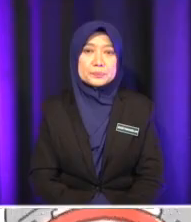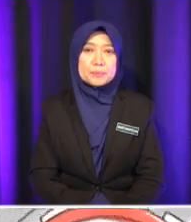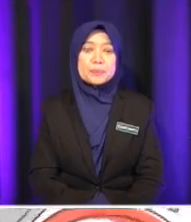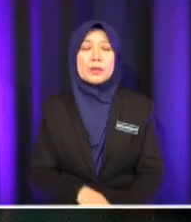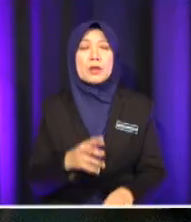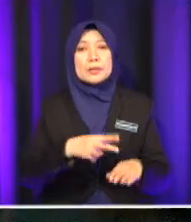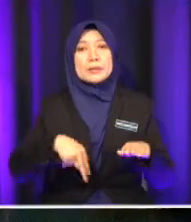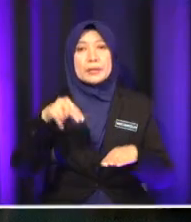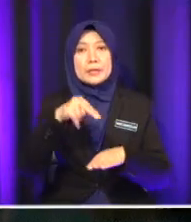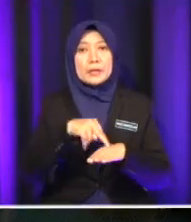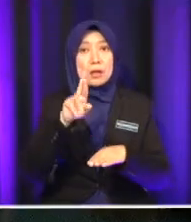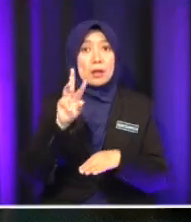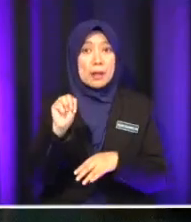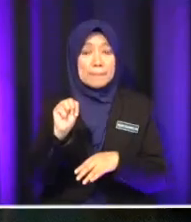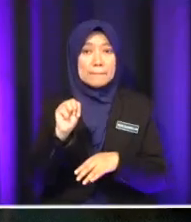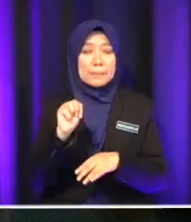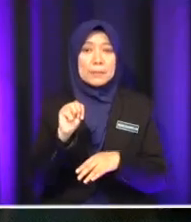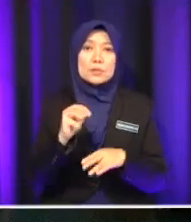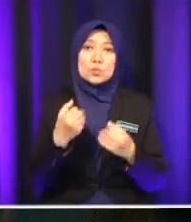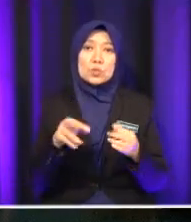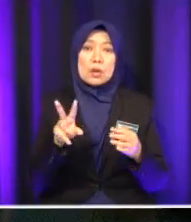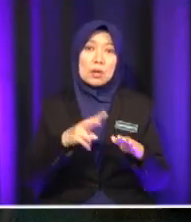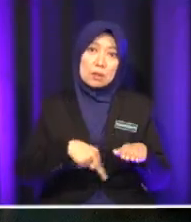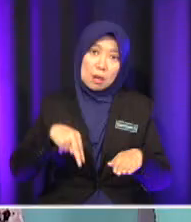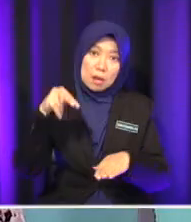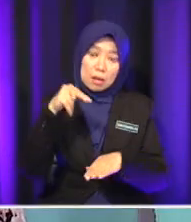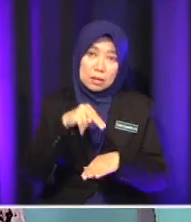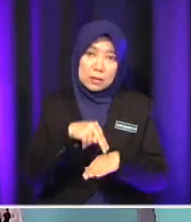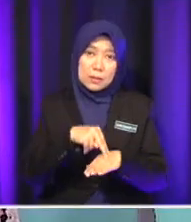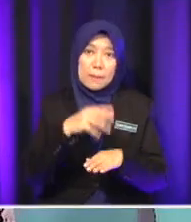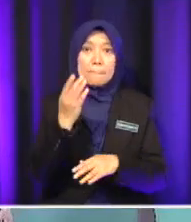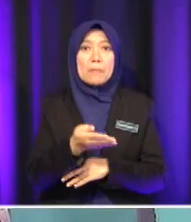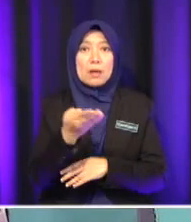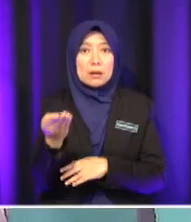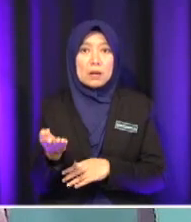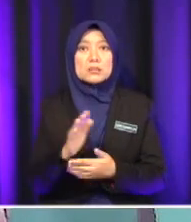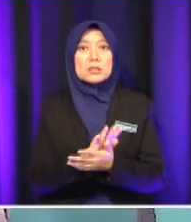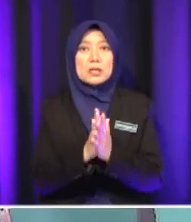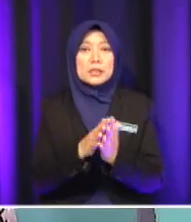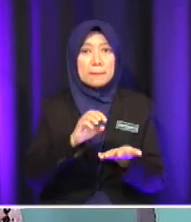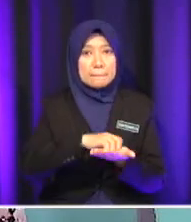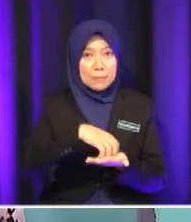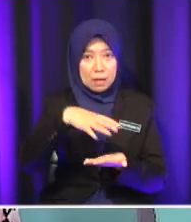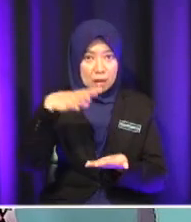maksudnya apabila RM kita naik barang kita jadi mahal ya barang tempat yang kita